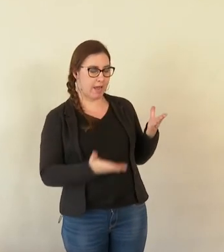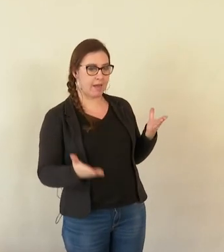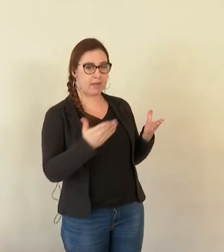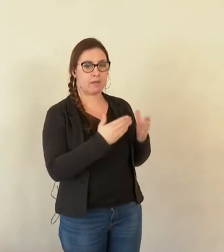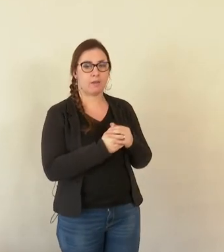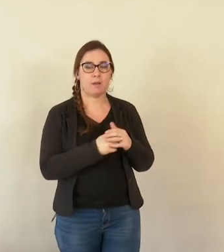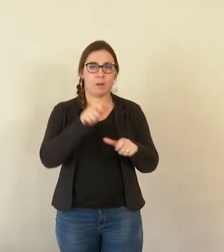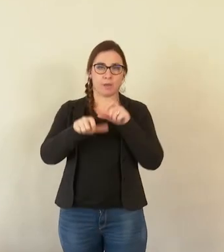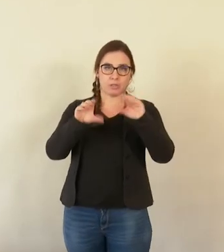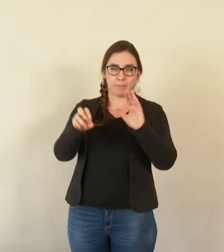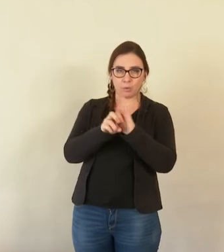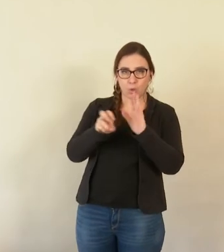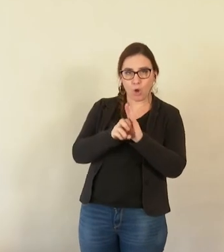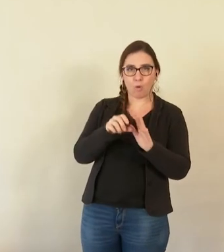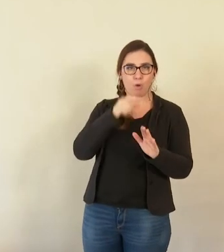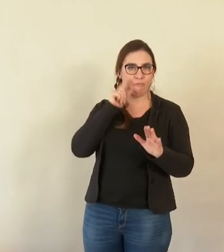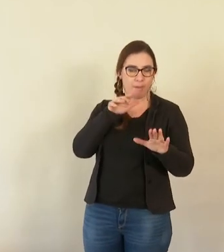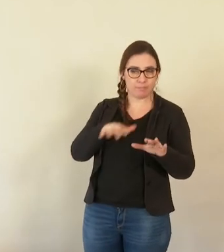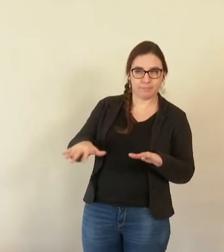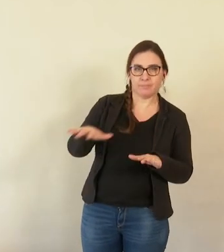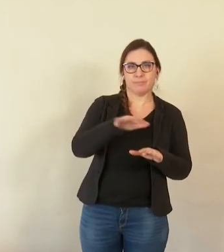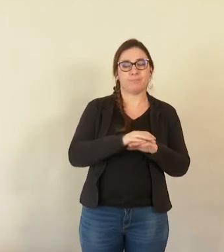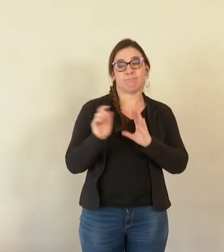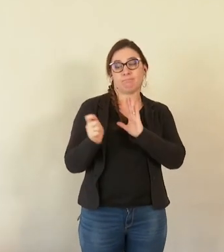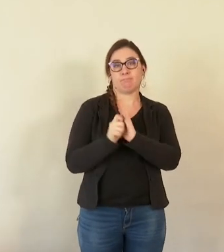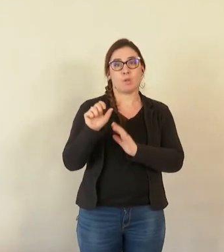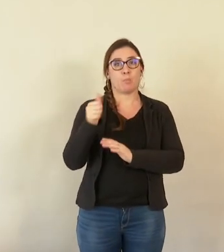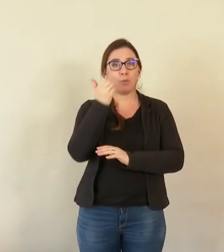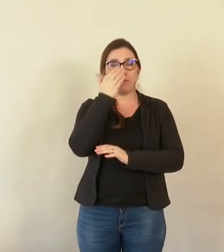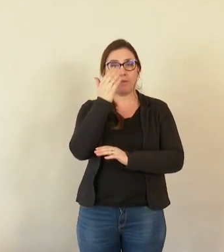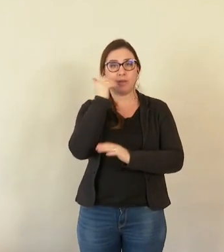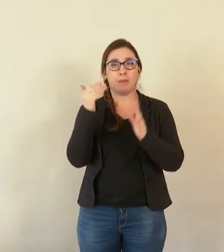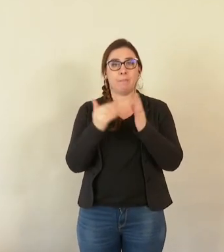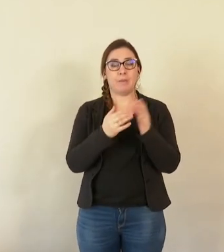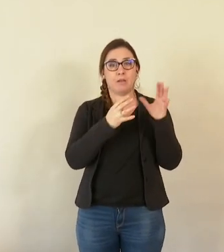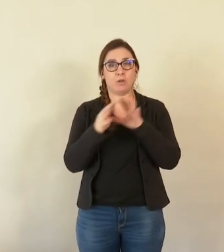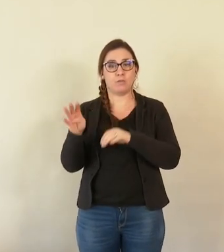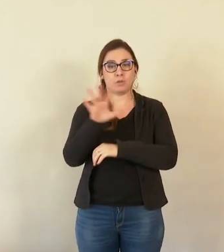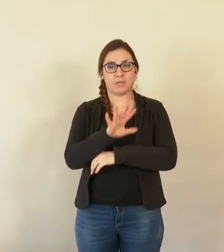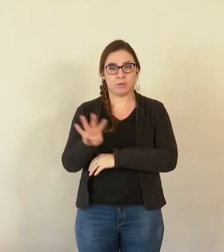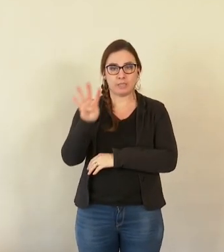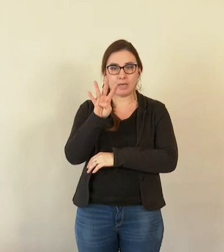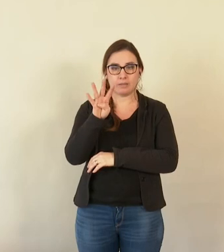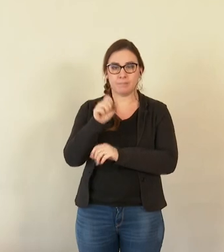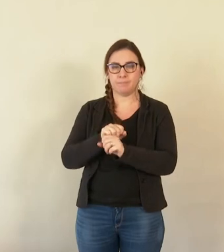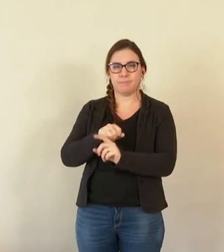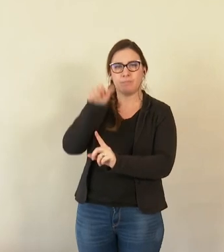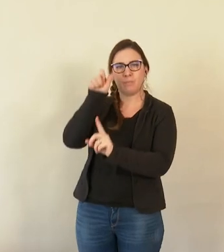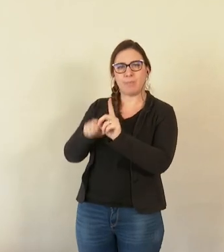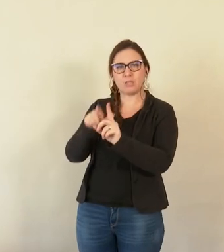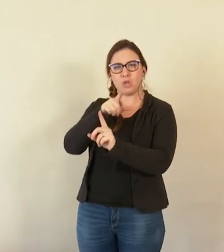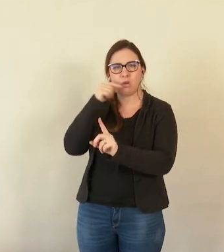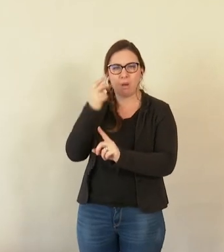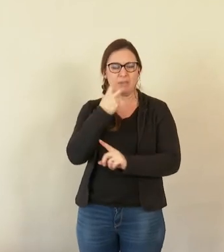grenobloise grenoblois le 1er février 1954 un homme excédé de l'indifférence de ses